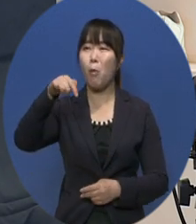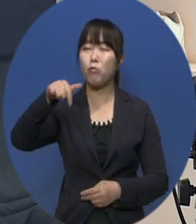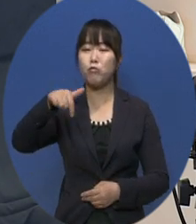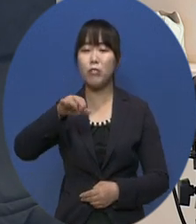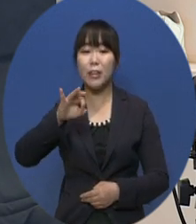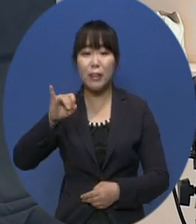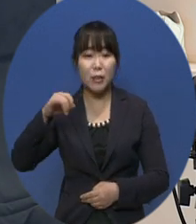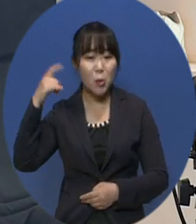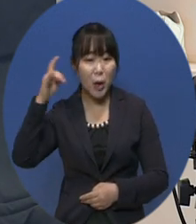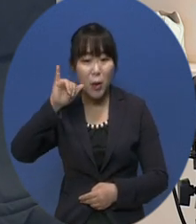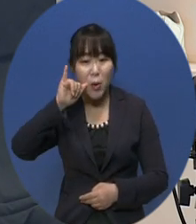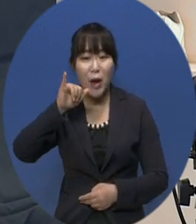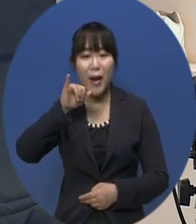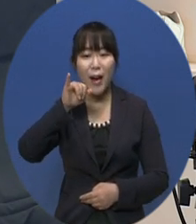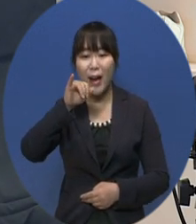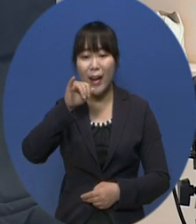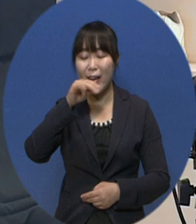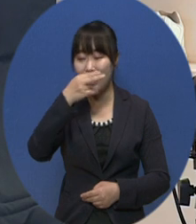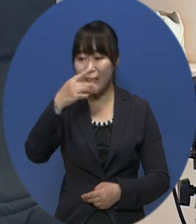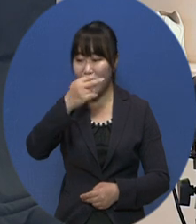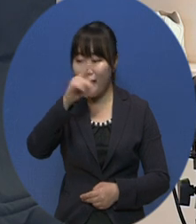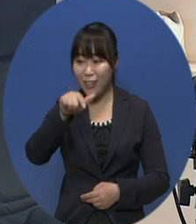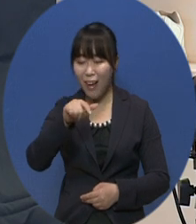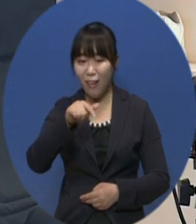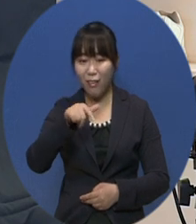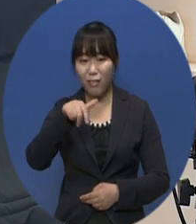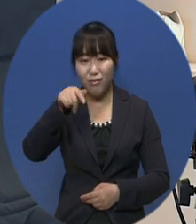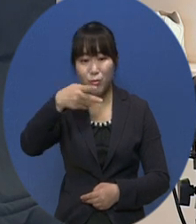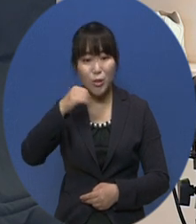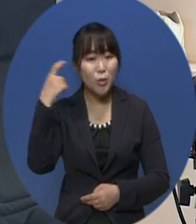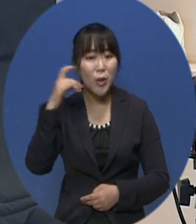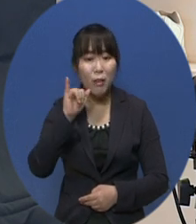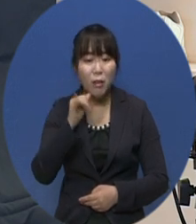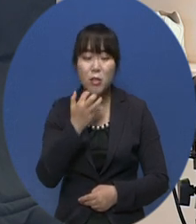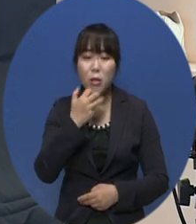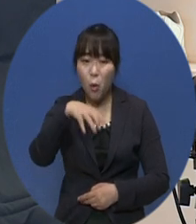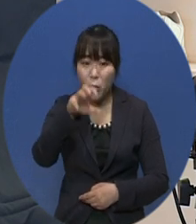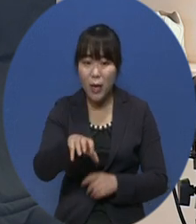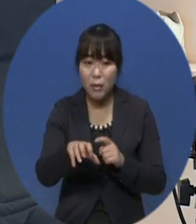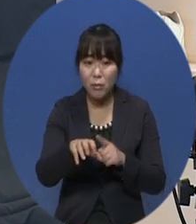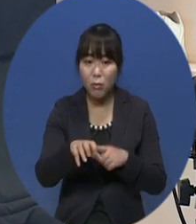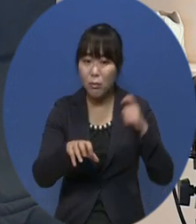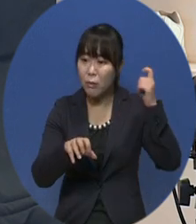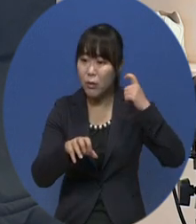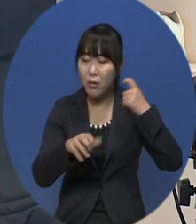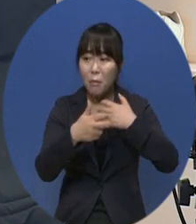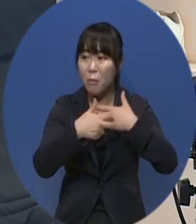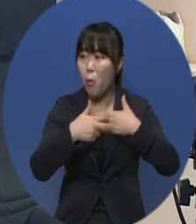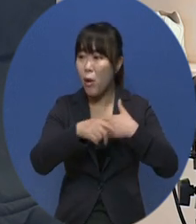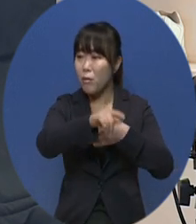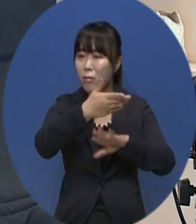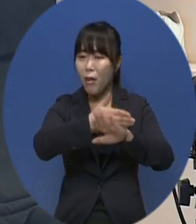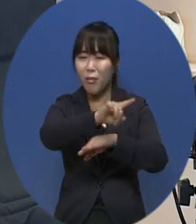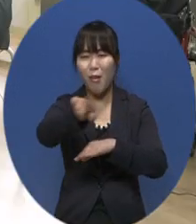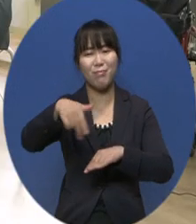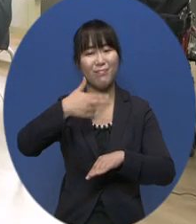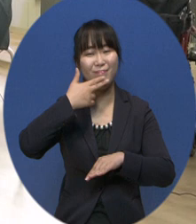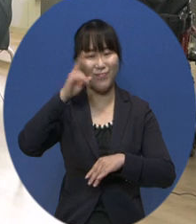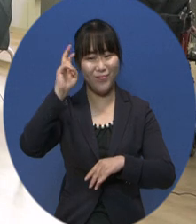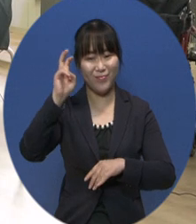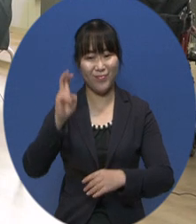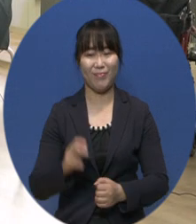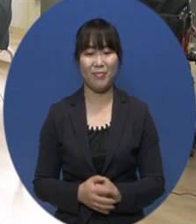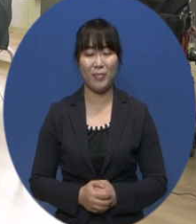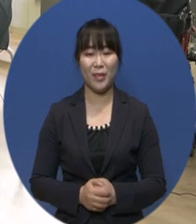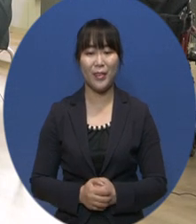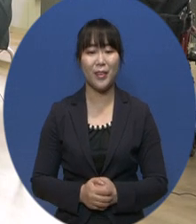소리가 들립니다. 네. 서울에서 뻐꾸기 소리하고 딱따구리 소리를 들을 수 있는 병원이 없지 않겠습니까? 아, 그렇죠. 네.